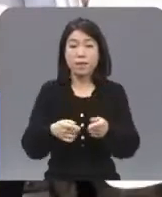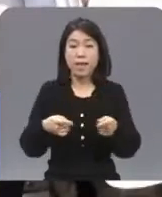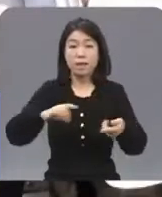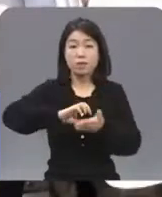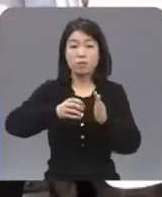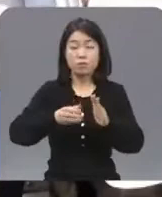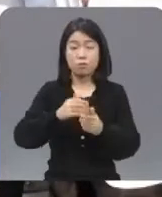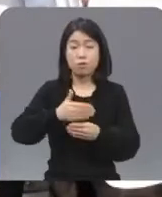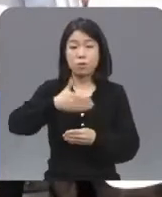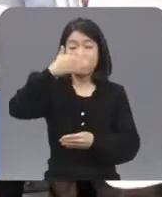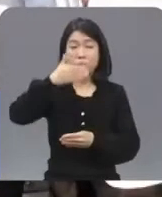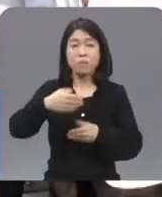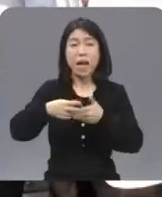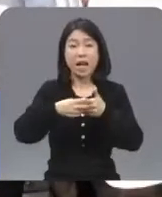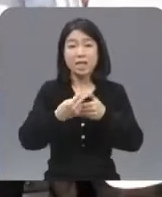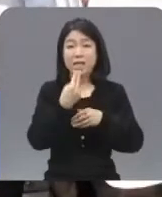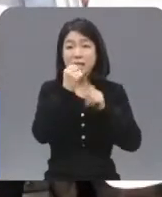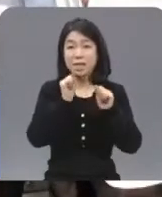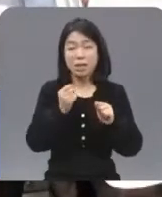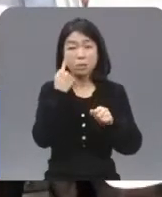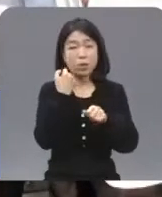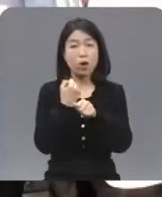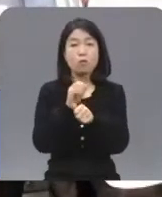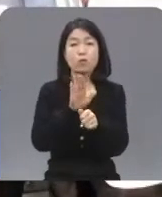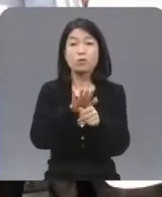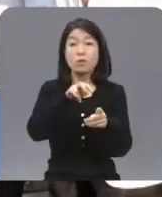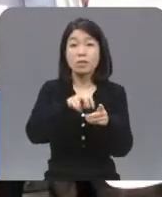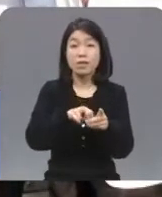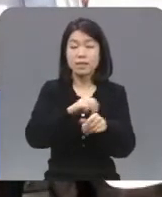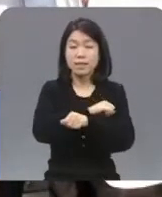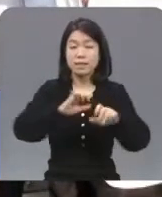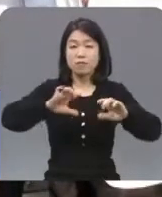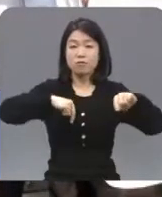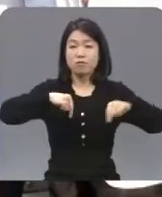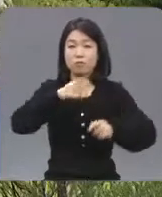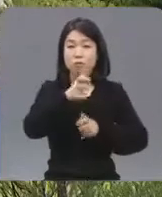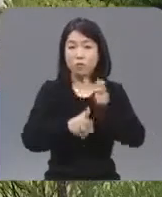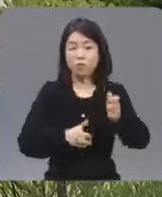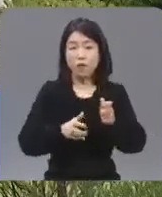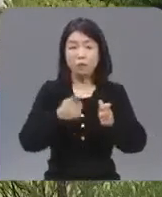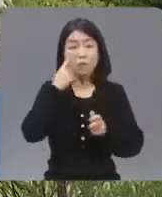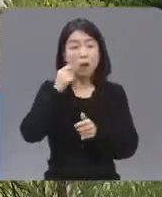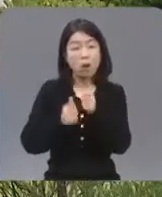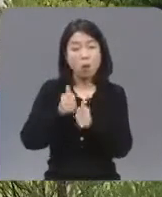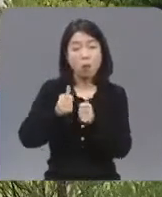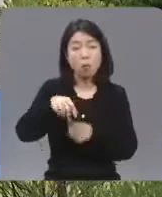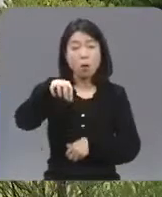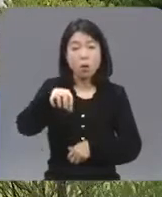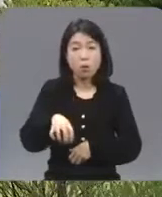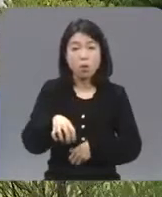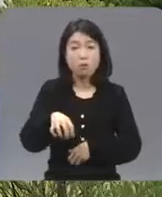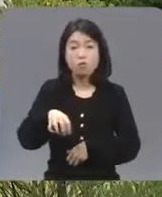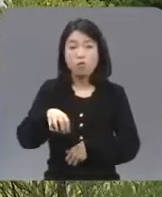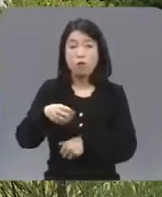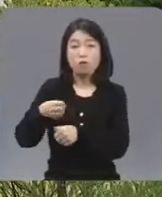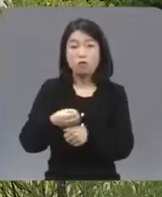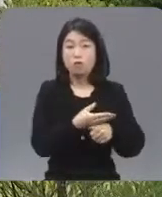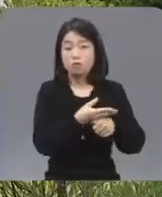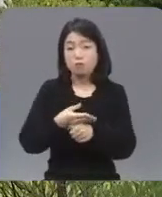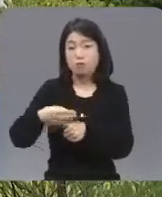규모로 문을 연 의생명연구지원센터는 대형 국책사업단과 임상시험센터,